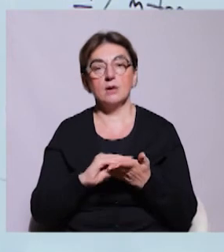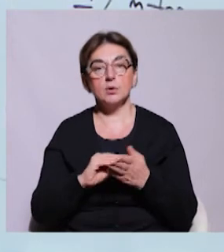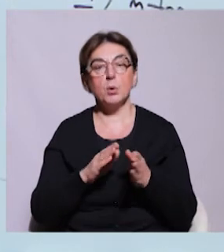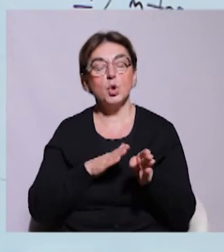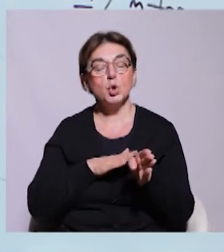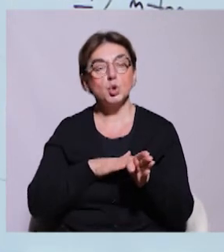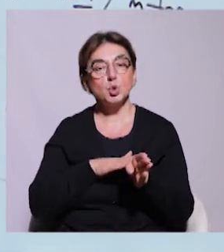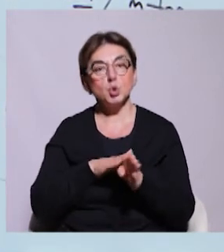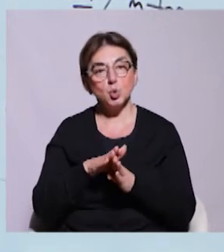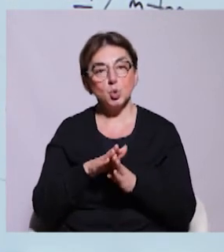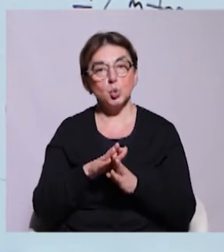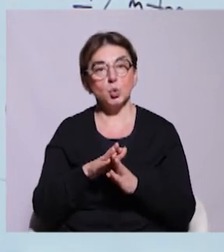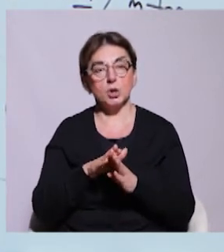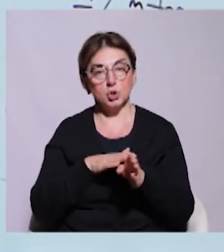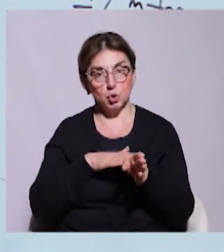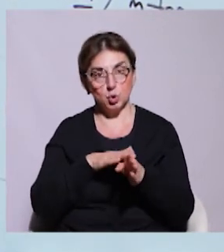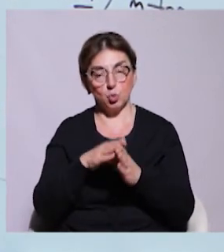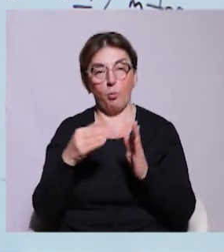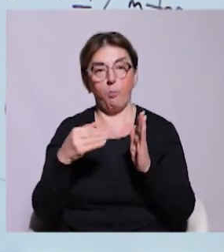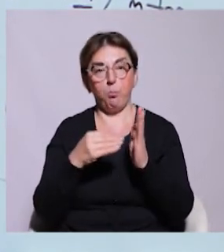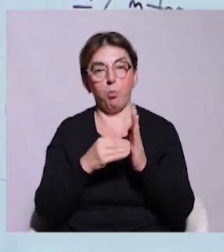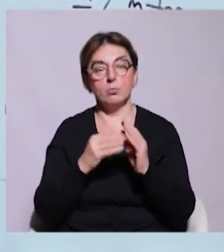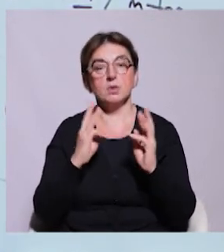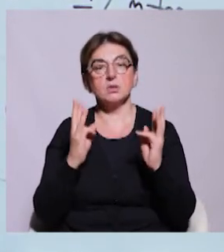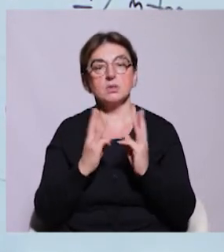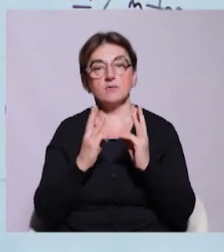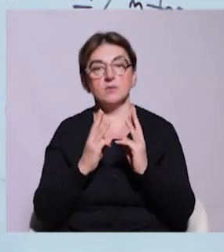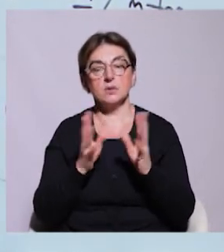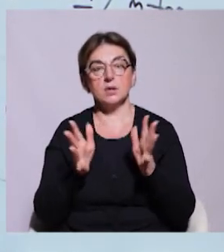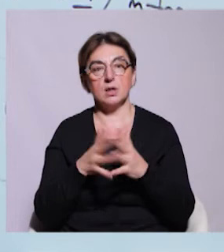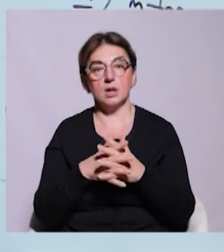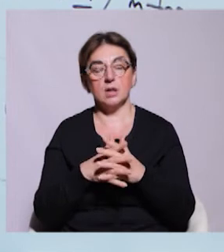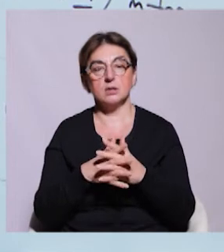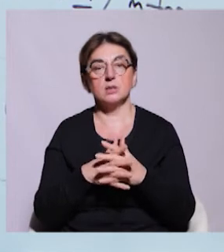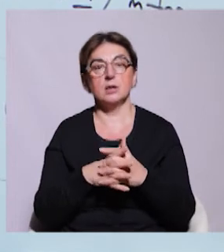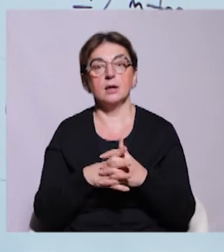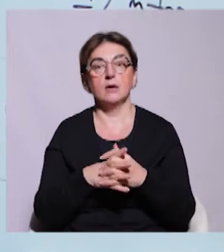ახლა კი დავწეროთ სრული წვის რეაქცია ზუსტად იგივე შემთხვევაში